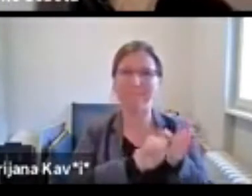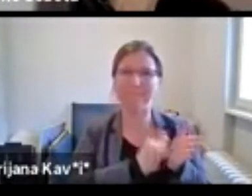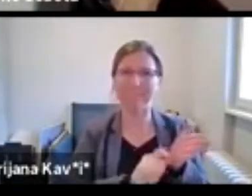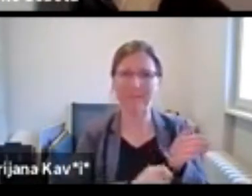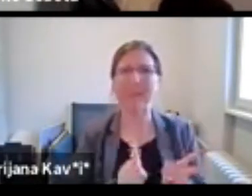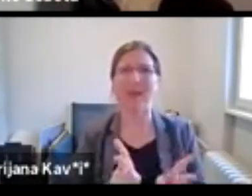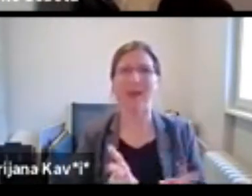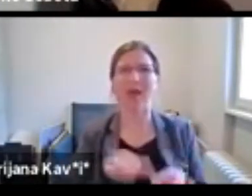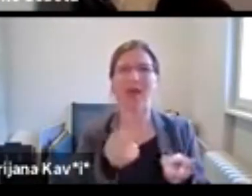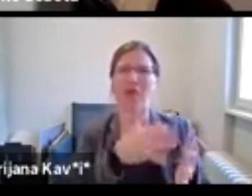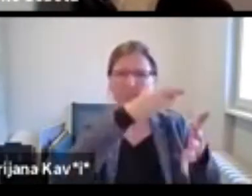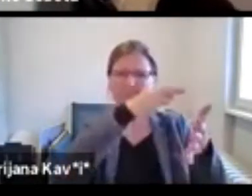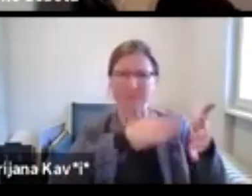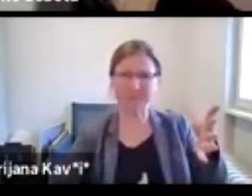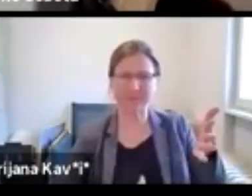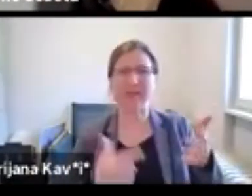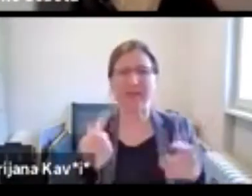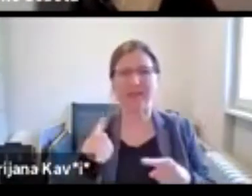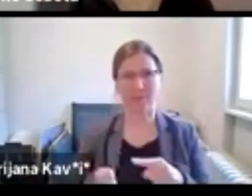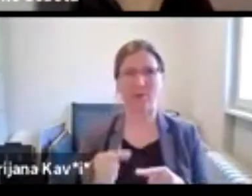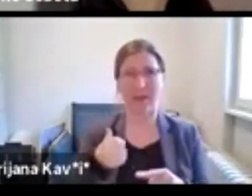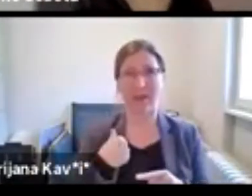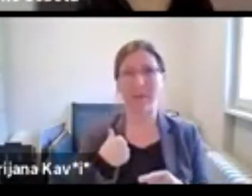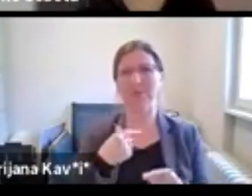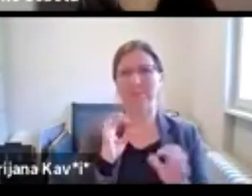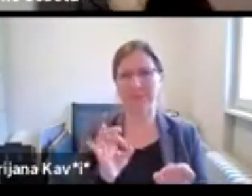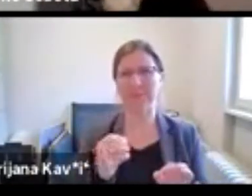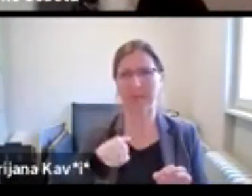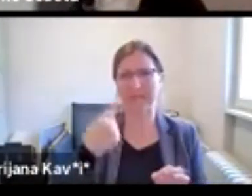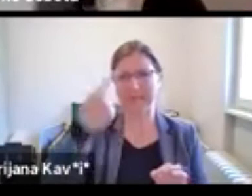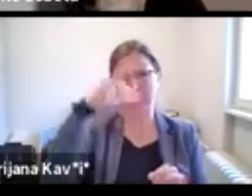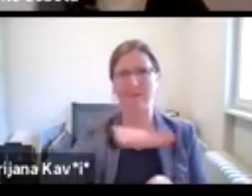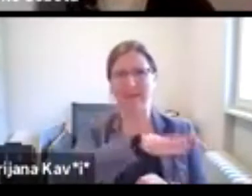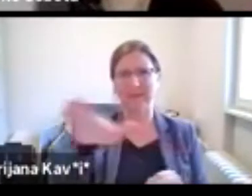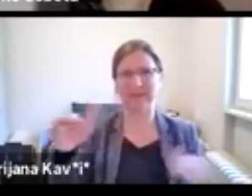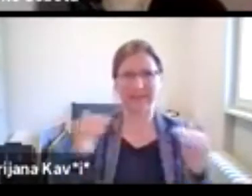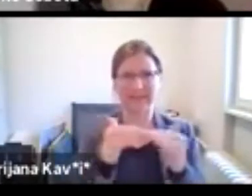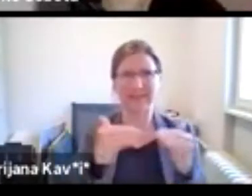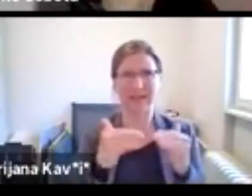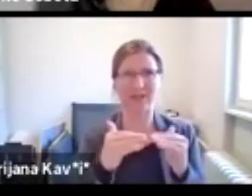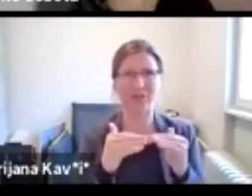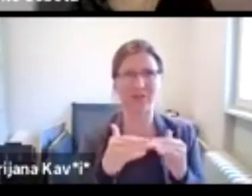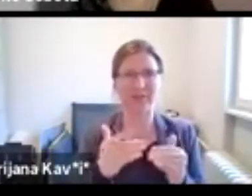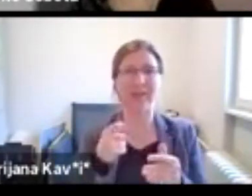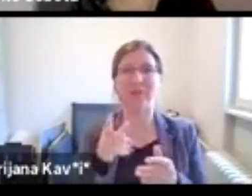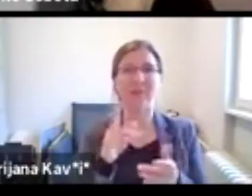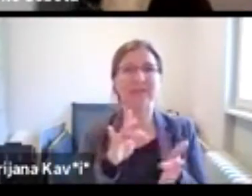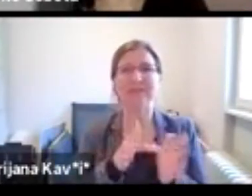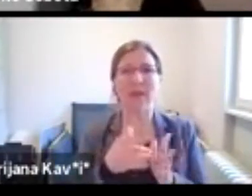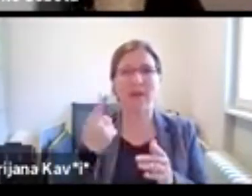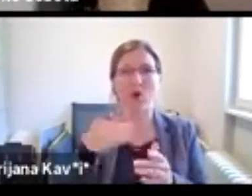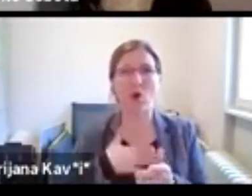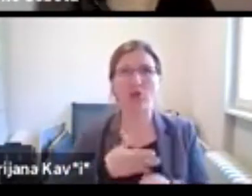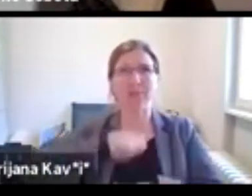Pretpostavljam da ćete se složiti sa mnom. Jer se sve čini bitno, a i u ovom vrijeme